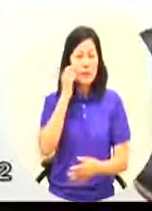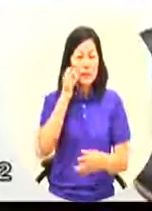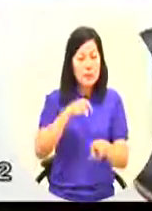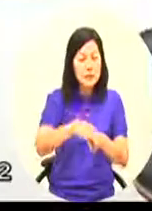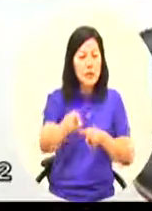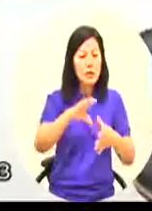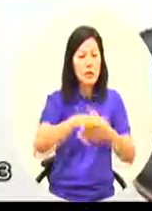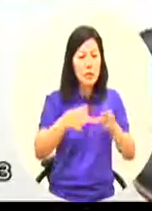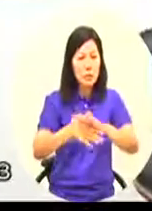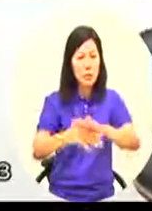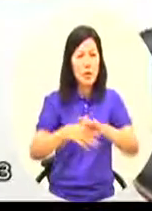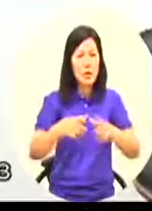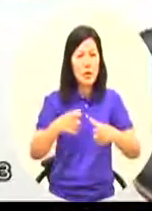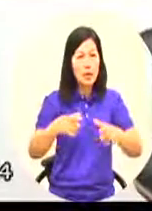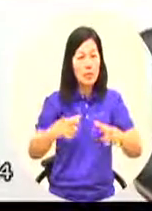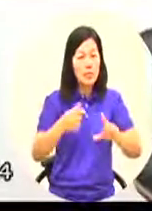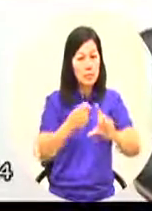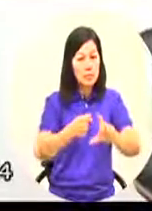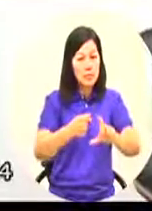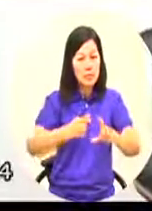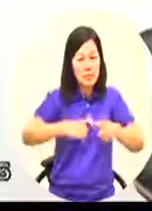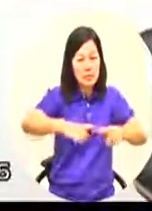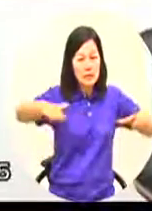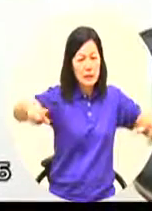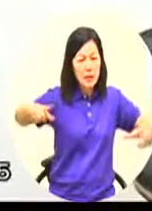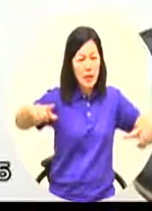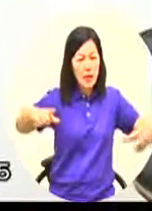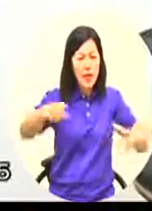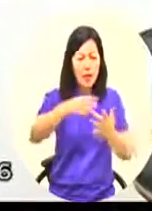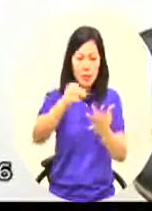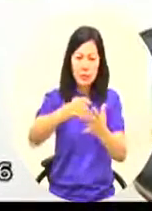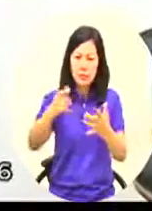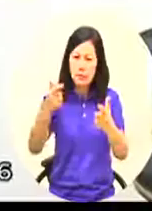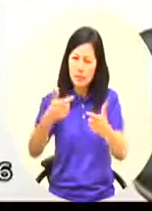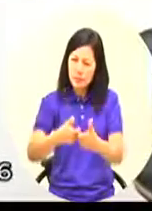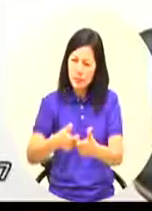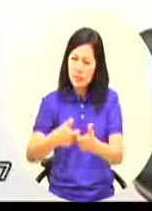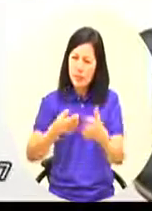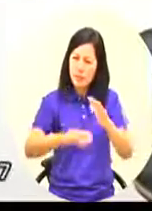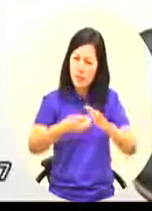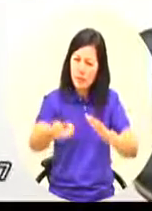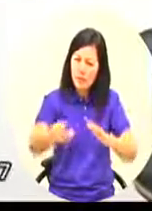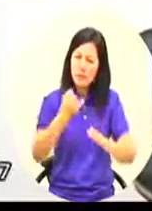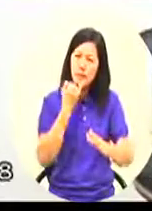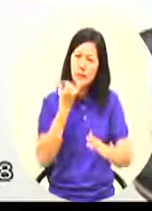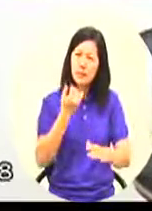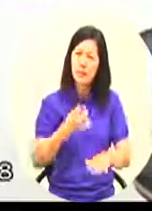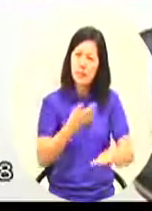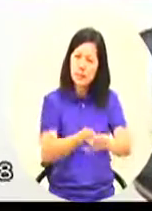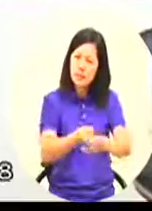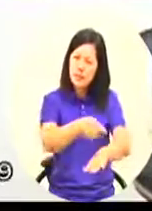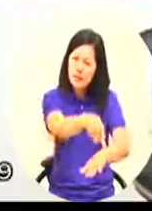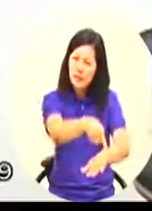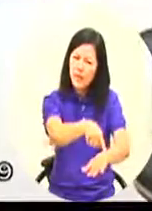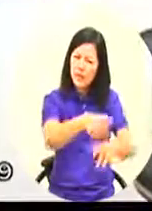地，敢找无一个较适当的所在来甲刷，敢一定爱藏伫遐？